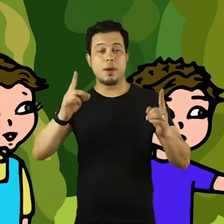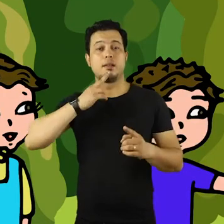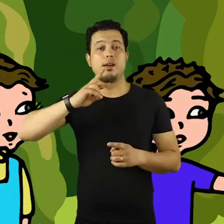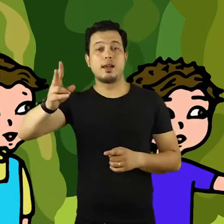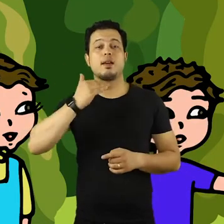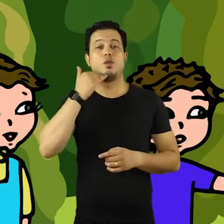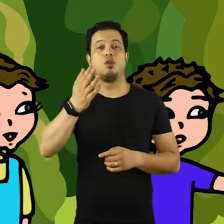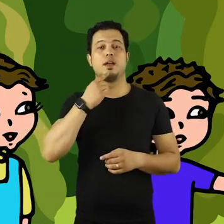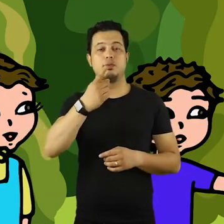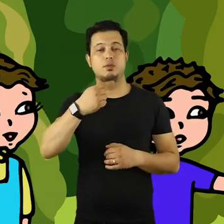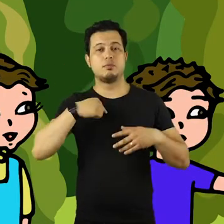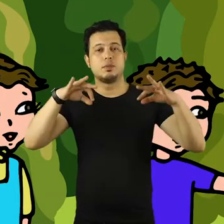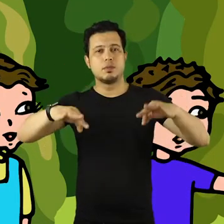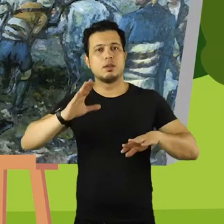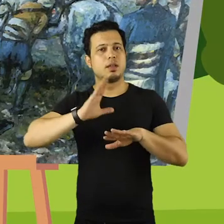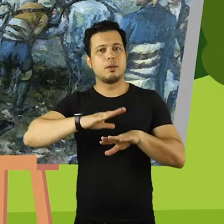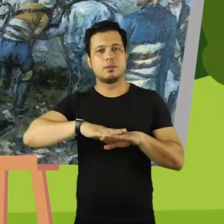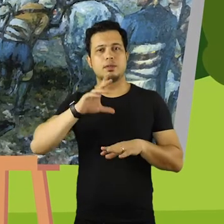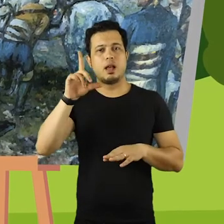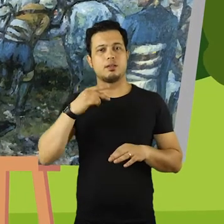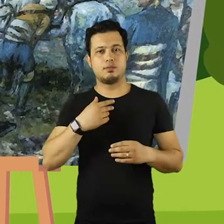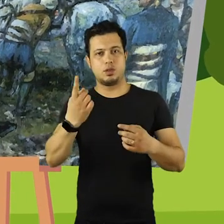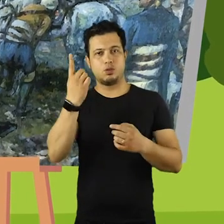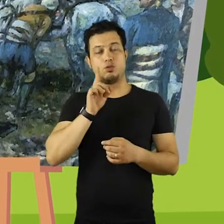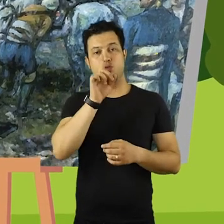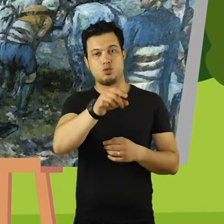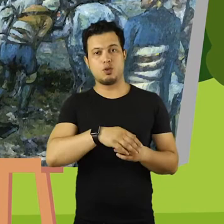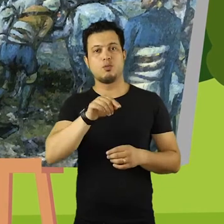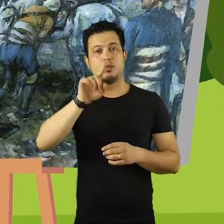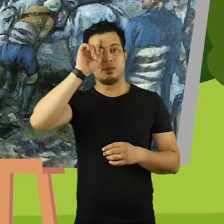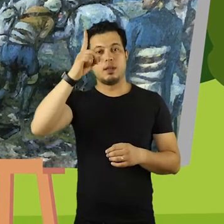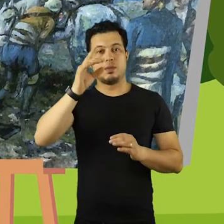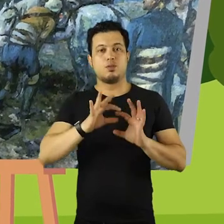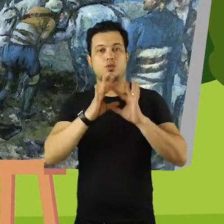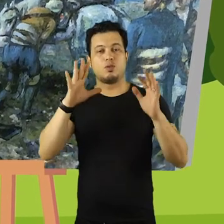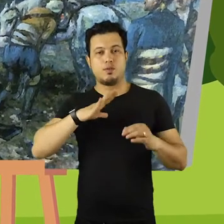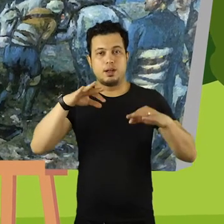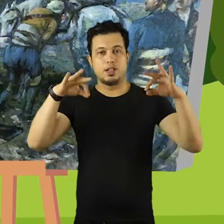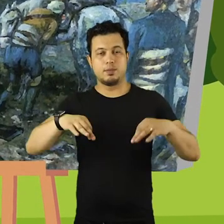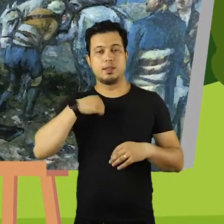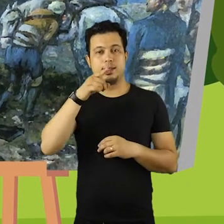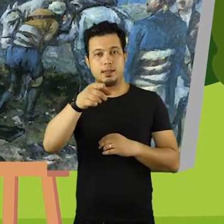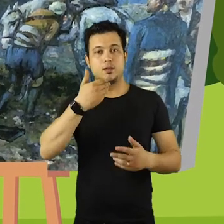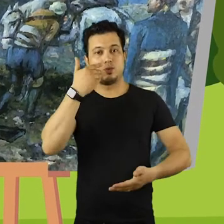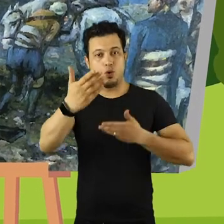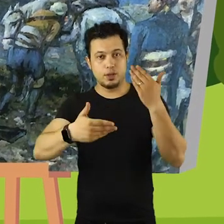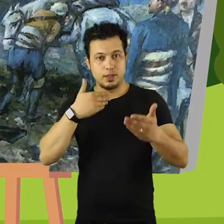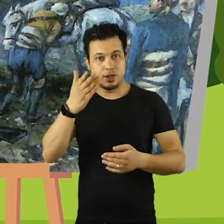"Peki o zaman ne yapacağız?" "Bunun tek bir çözümü var. Şimdi size